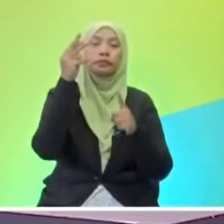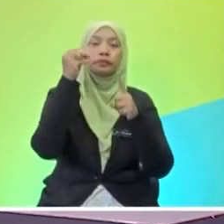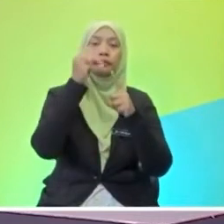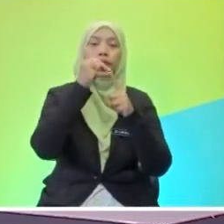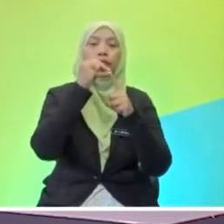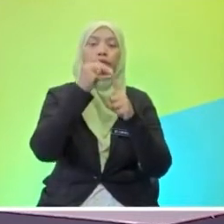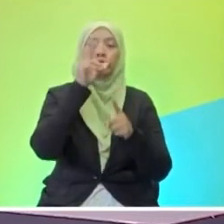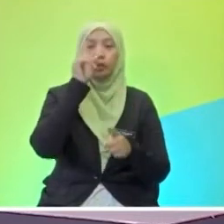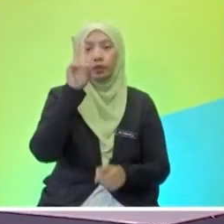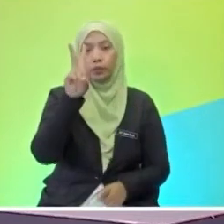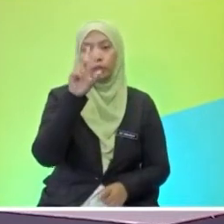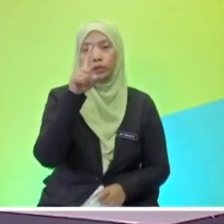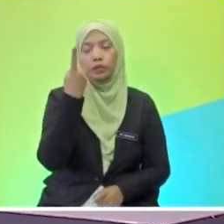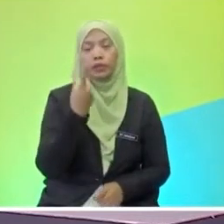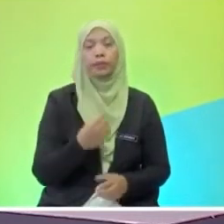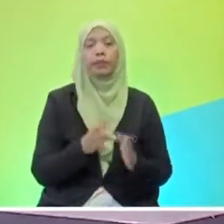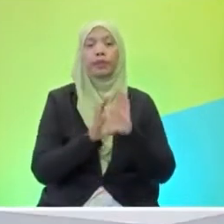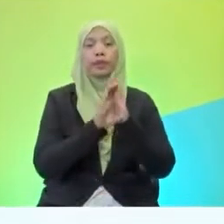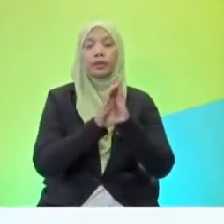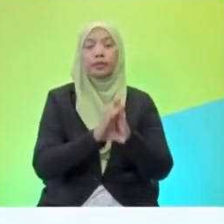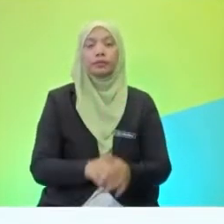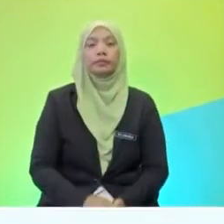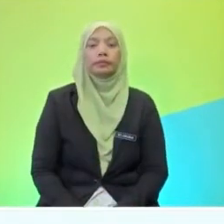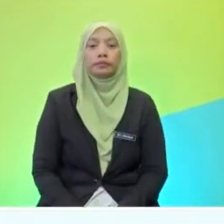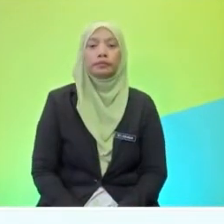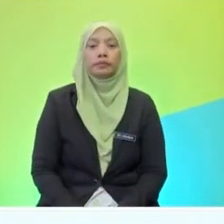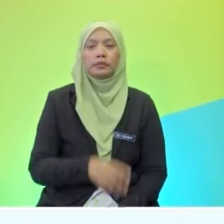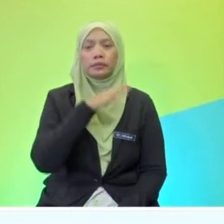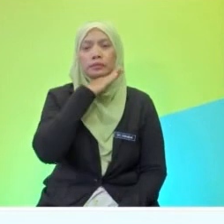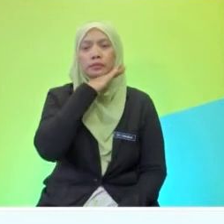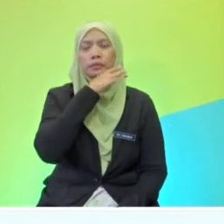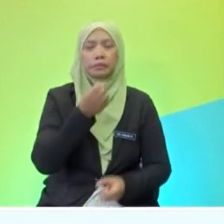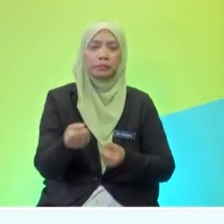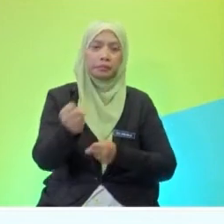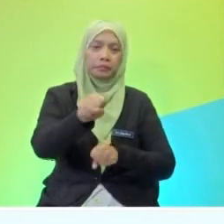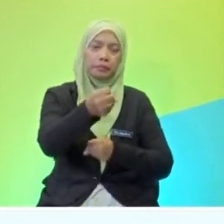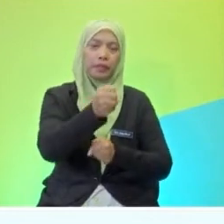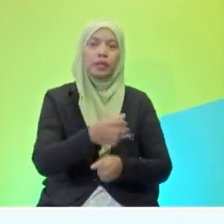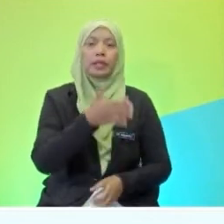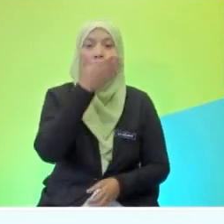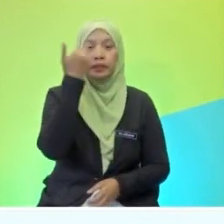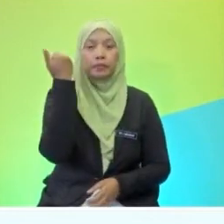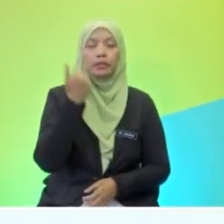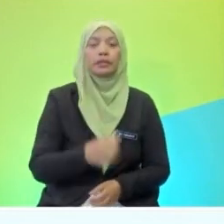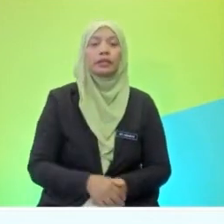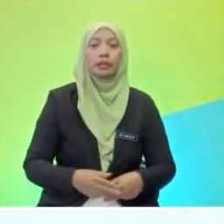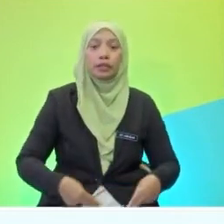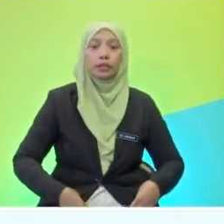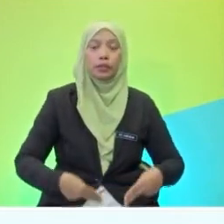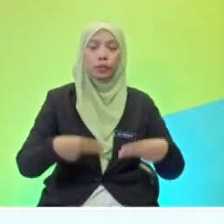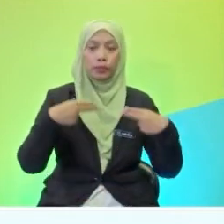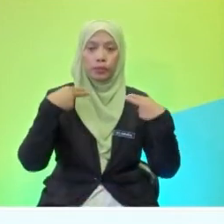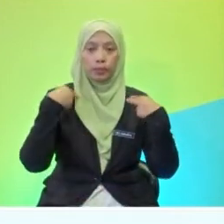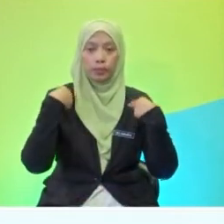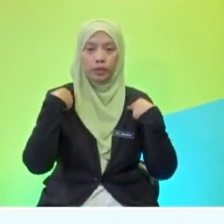dia kan Oke contohnya pencemaran sungai akan berlaku dan menyebabkan ekosistem kehidupan terjelas